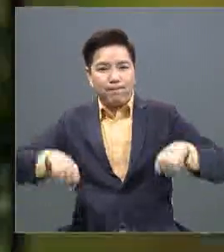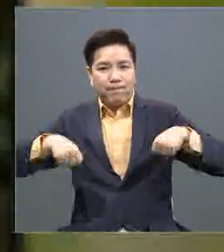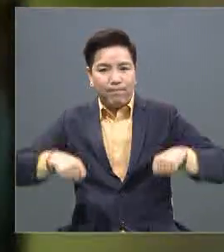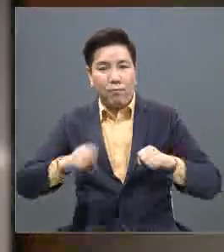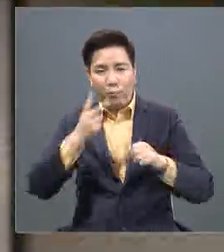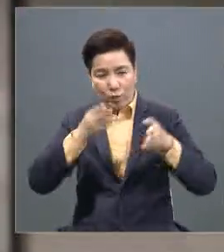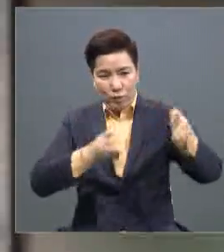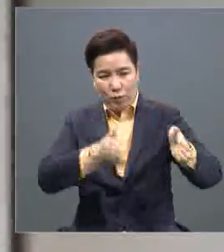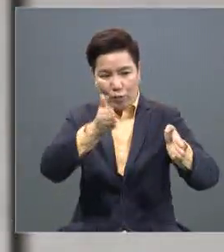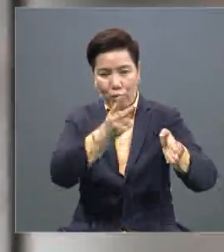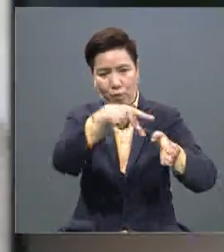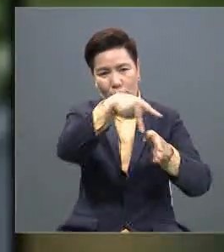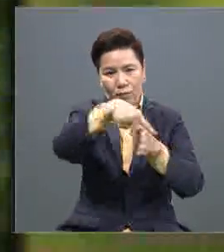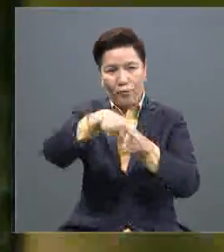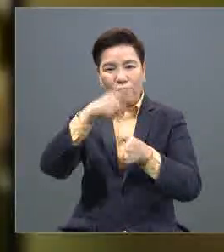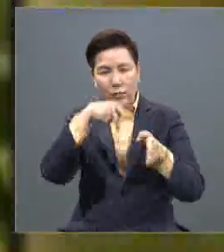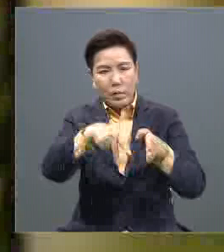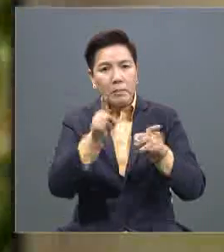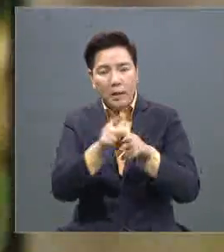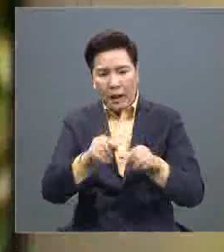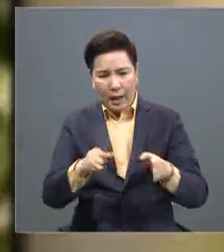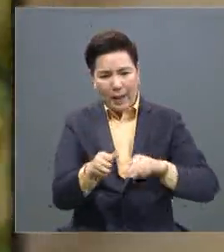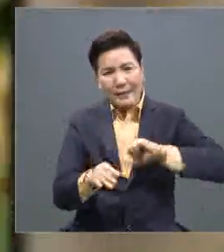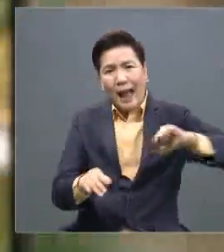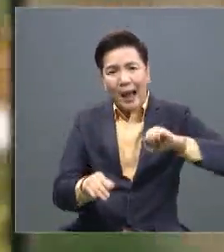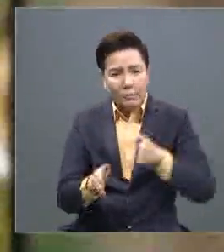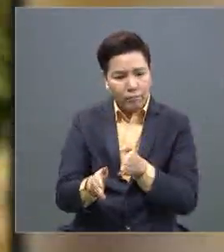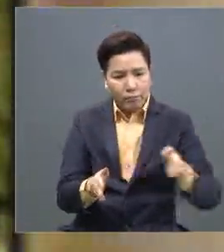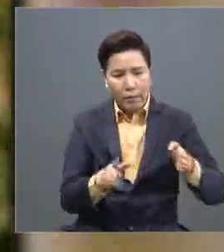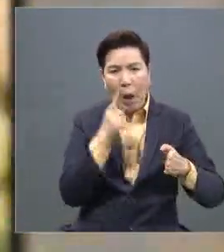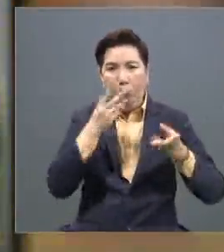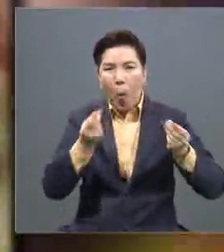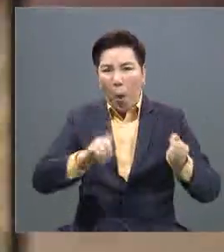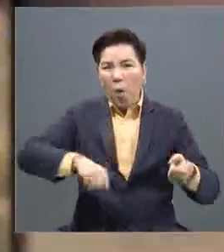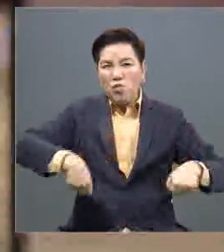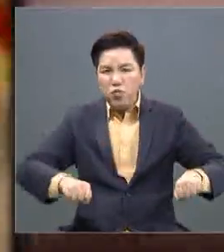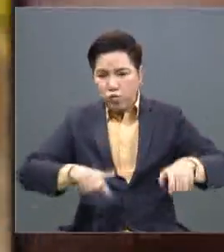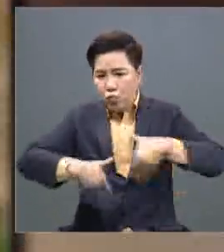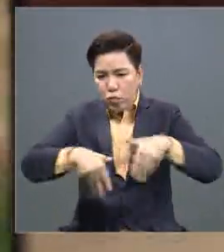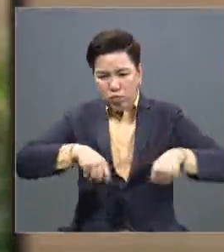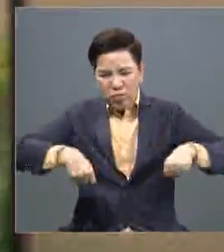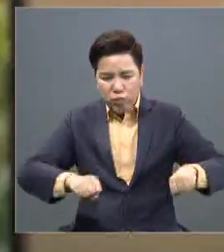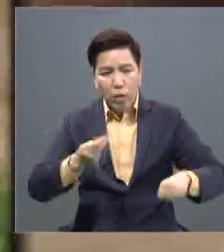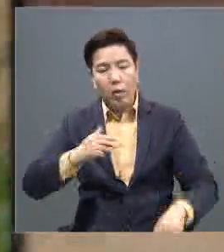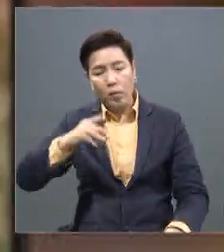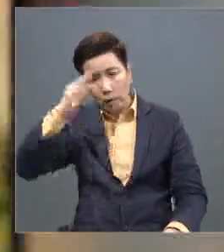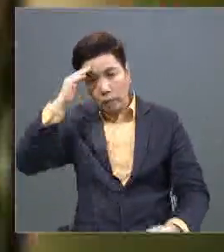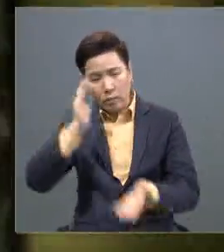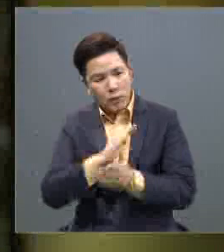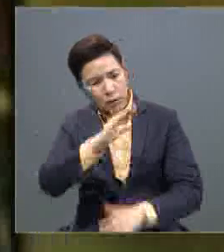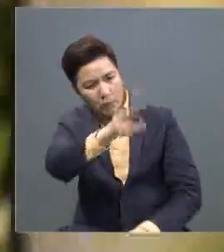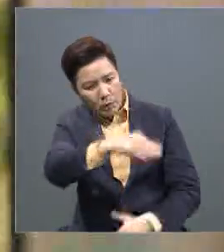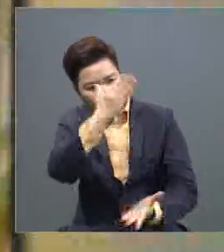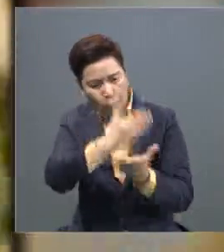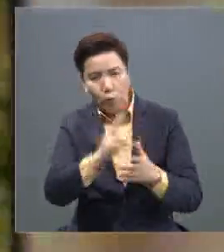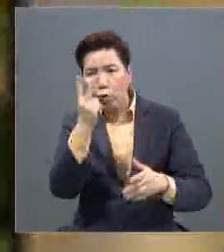ต์มา2คันแล้วก็ขี่รถเนี่ยไม่ชิดขอบทางด้านซ้ายใช้ความเร็วสูงในเขตชุมชนจึงเรียกให้มีการหยุดรถแต่ว่า